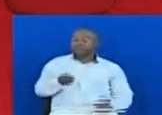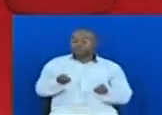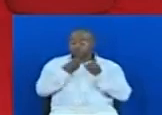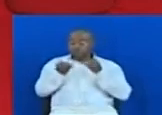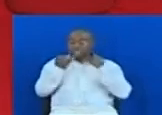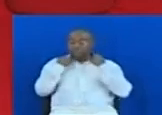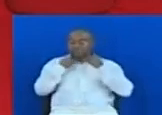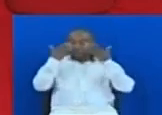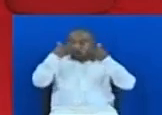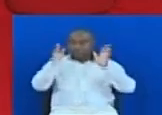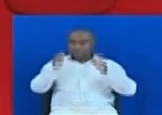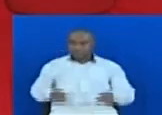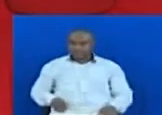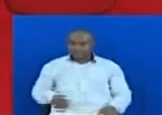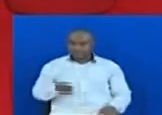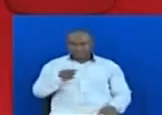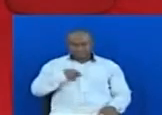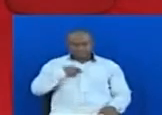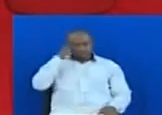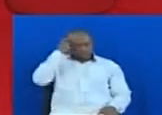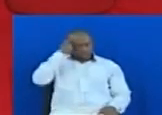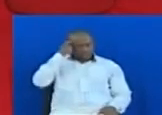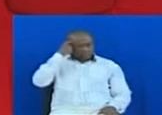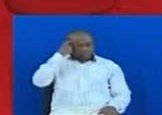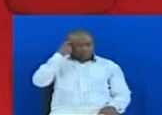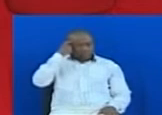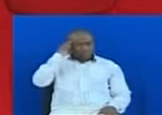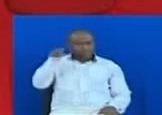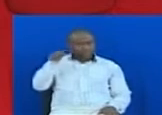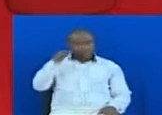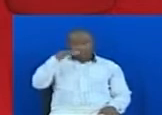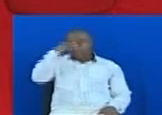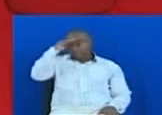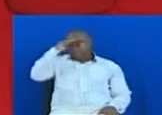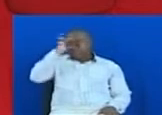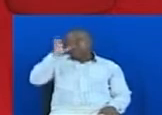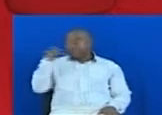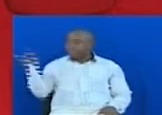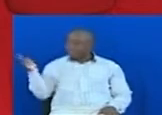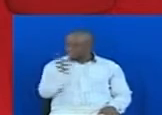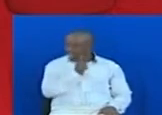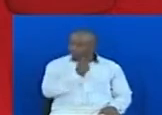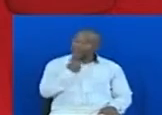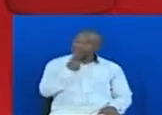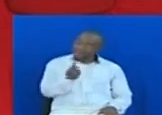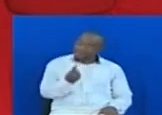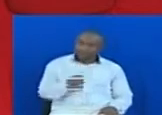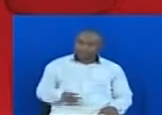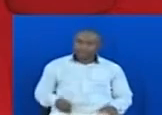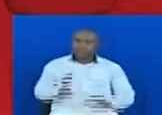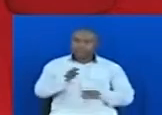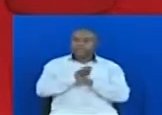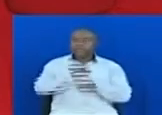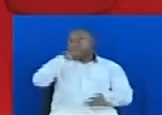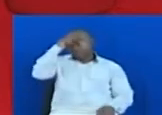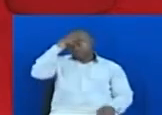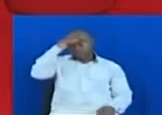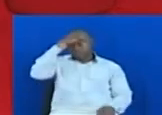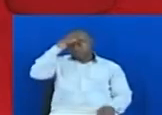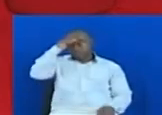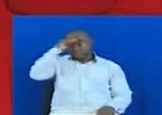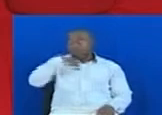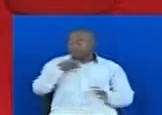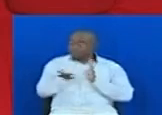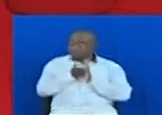Na mimi nilikuwa na mawazo kidogo, Mheshimiwa Spika, kama ulivyosema polisi watoke watoe taarifa. Lakini kabla ya polisi, unajua mimi nasoma hapa